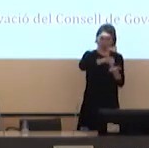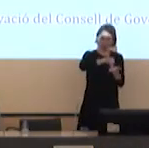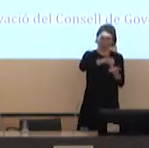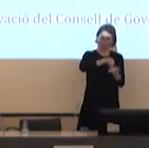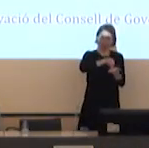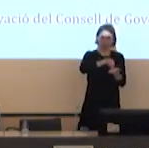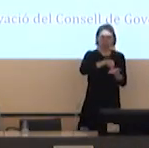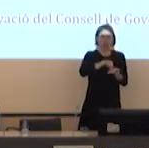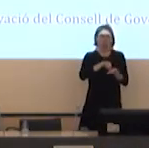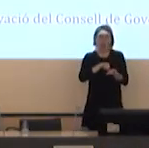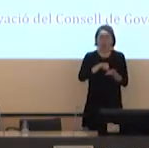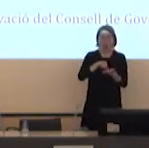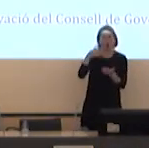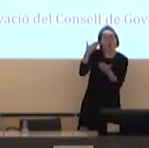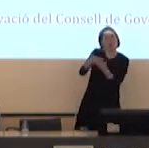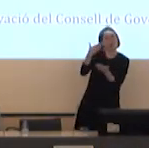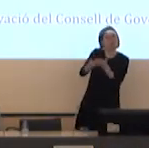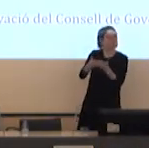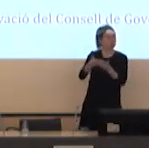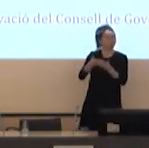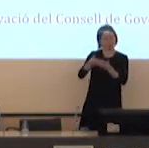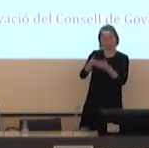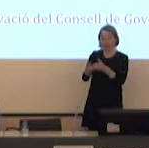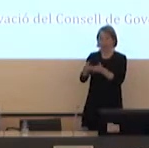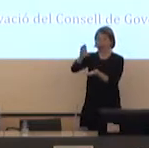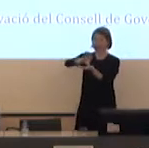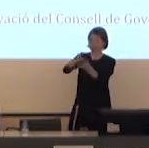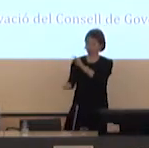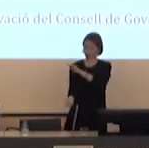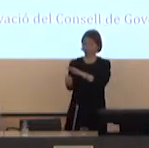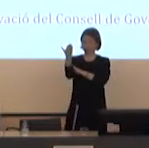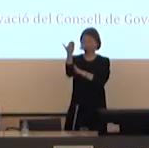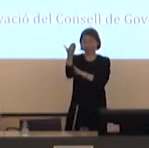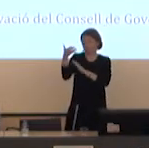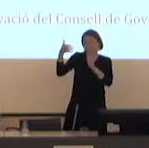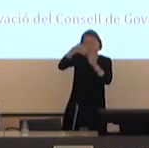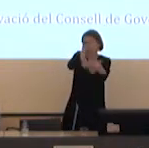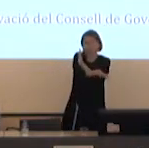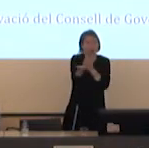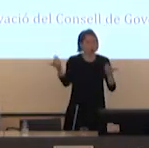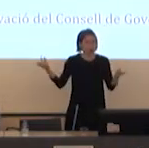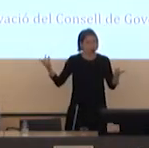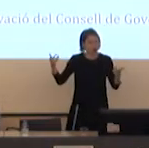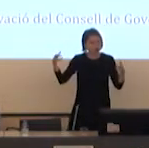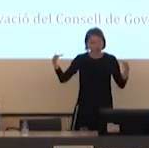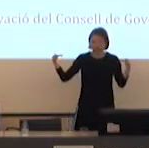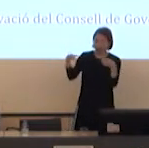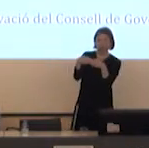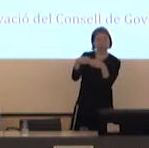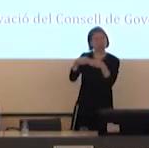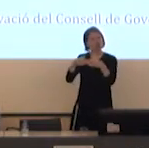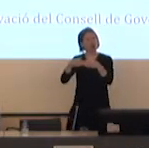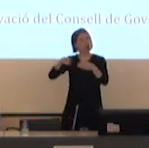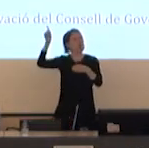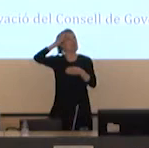El nostre equip de l'LSC Actua. Nosaltres volíem una validació, volíem crear algun tipus